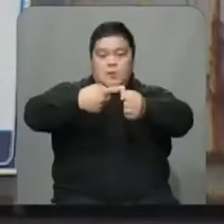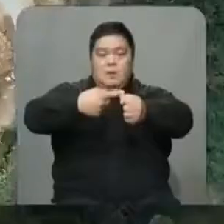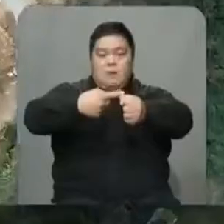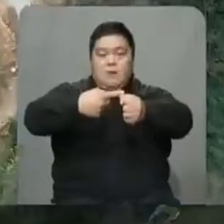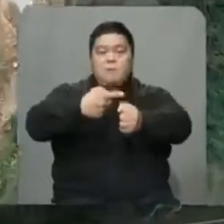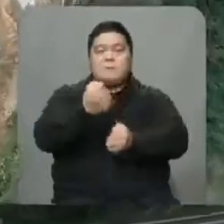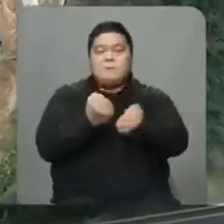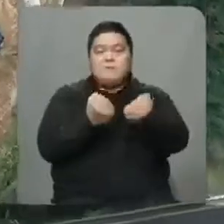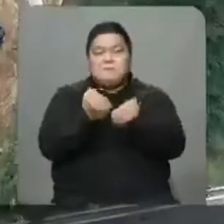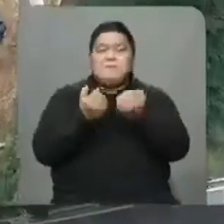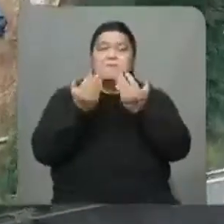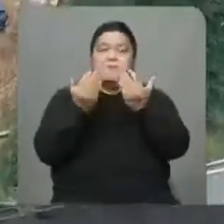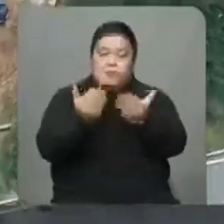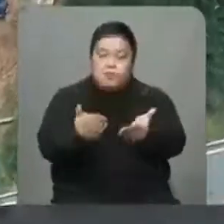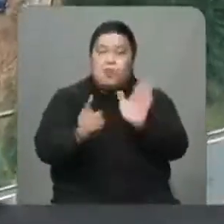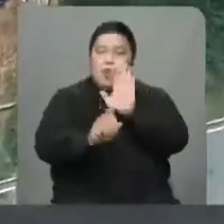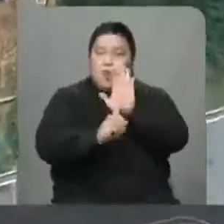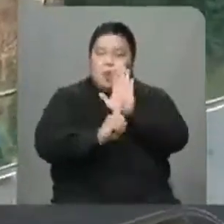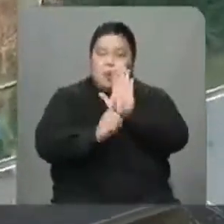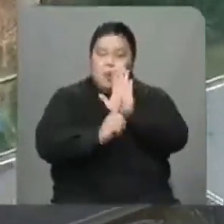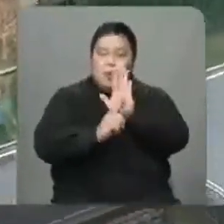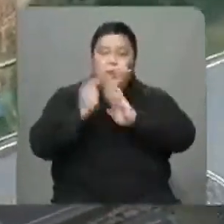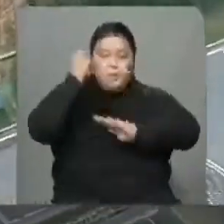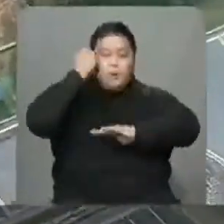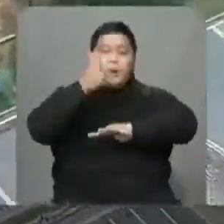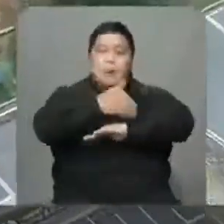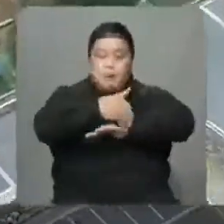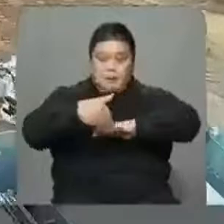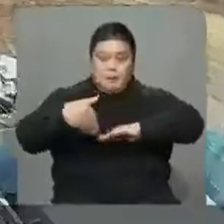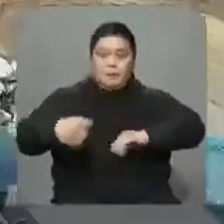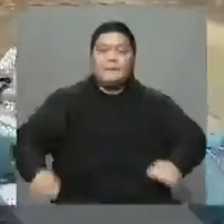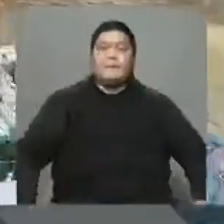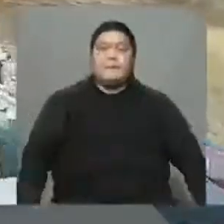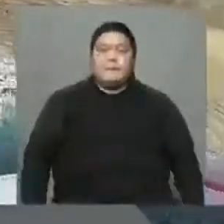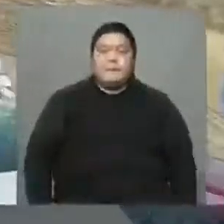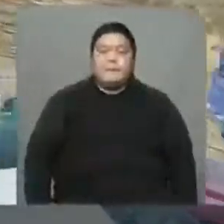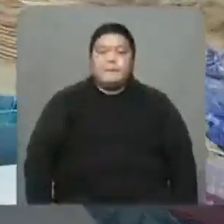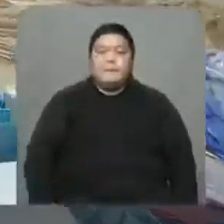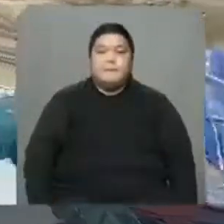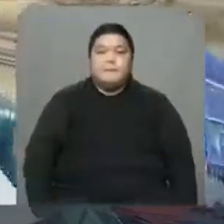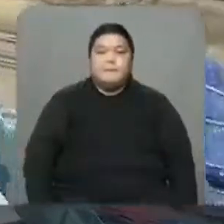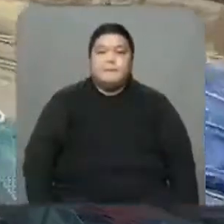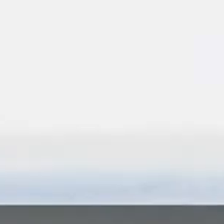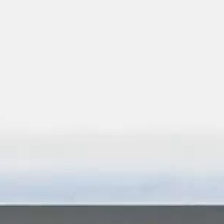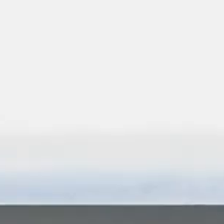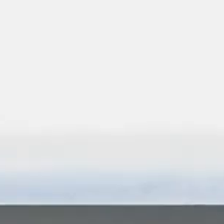주민들에게 지속적으로 홍보하기로 했습니다. KBS 뉴스 조윤주입니다.